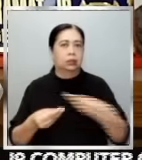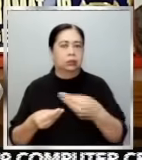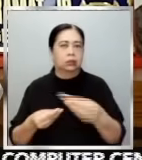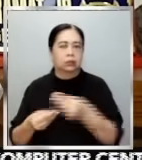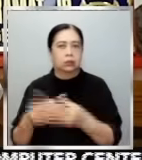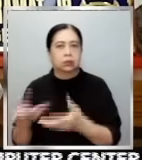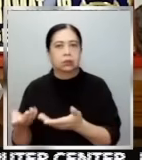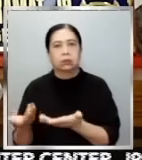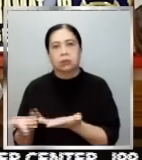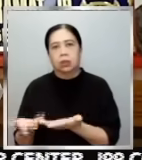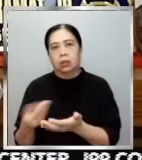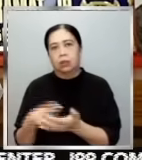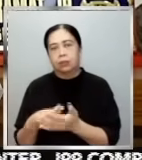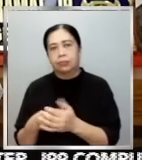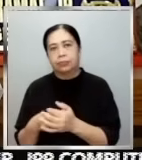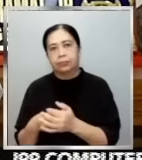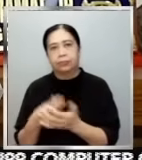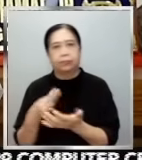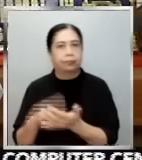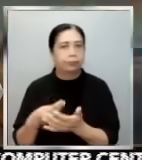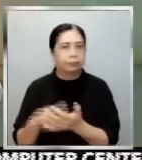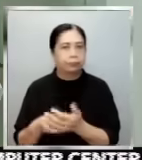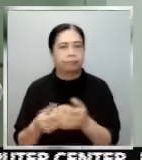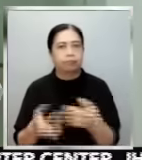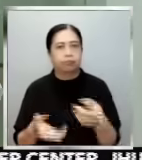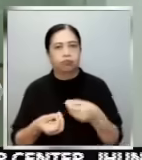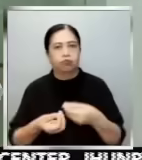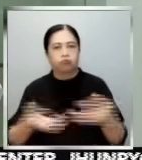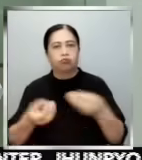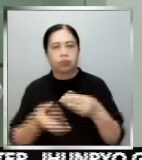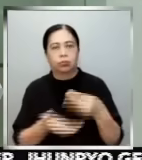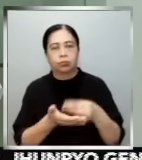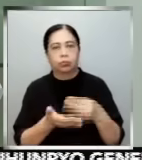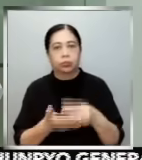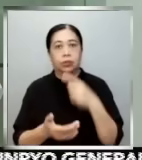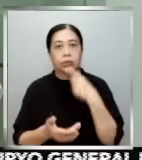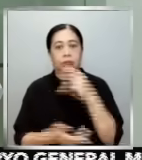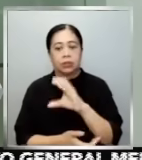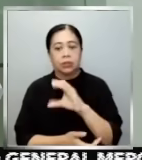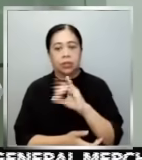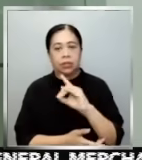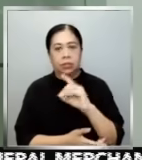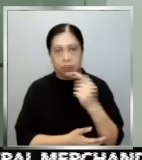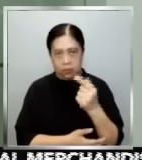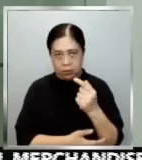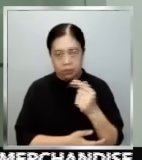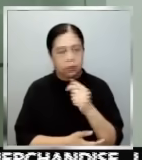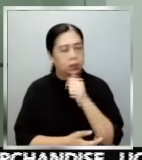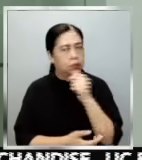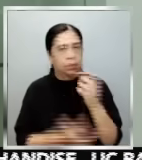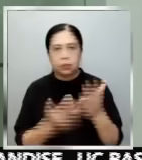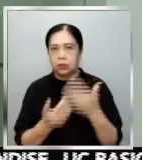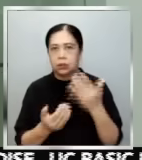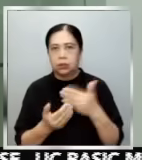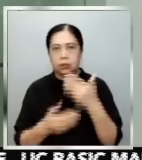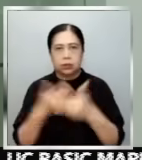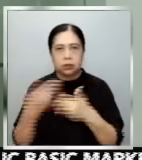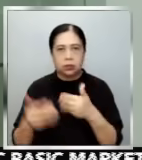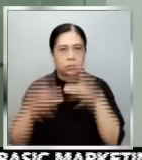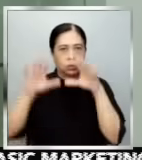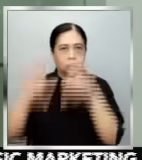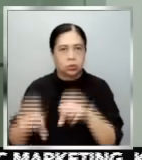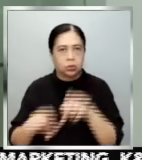ng pance resources nila ayon sa cidg hindi naging madali ang operasyon para makuha ang mga target